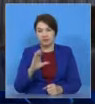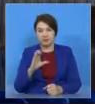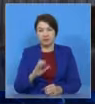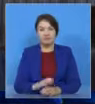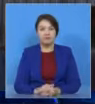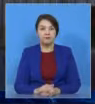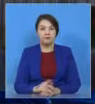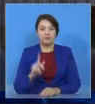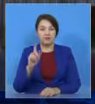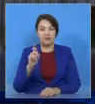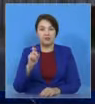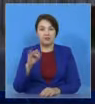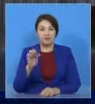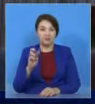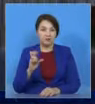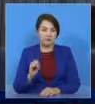Порядка 100 тонн.